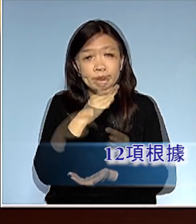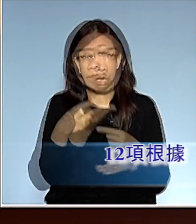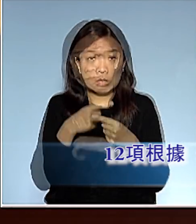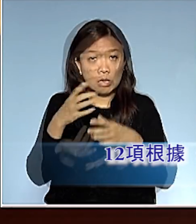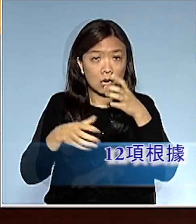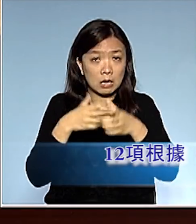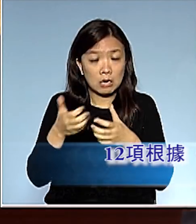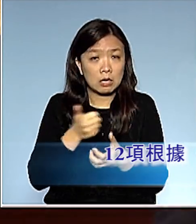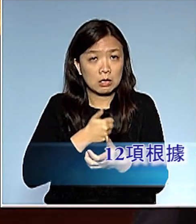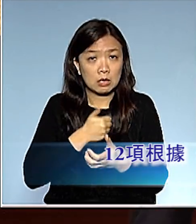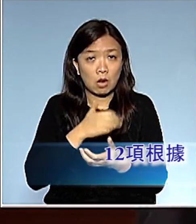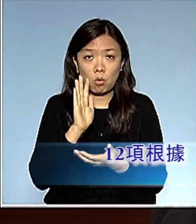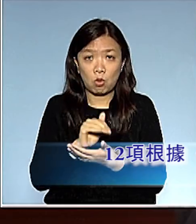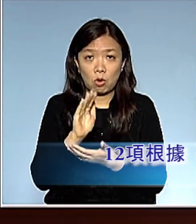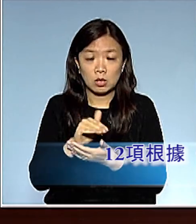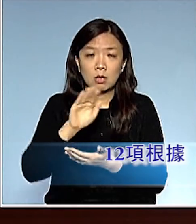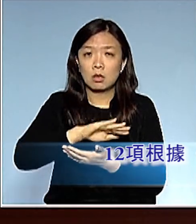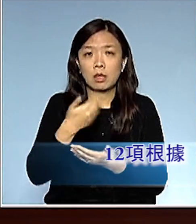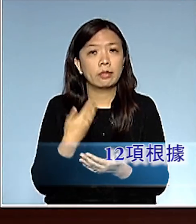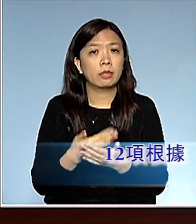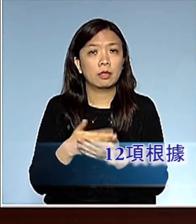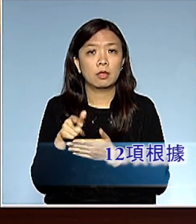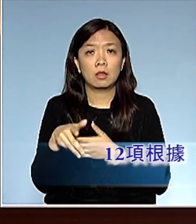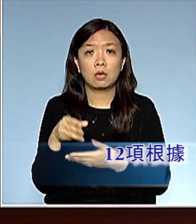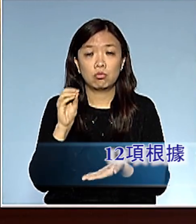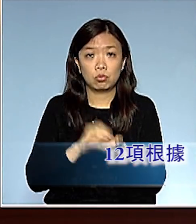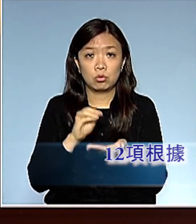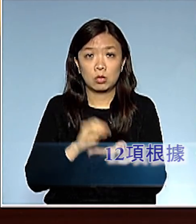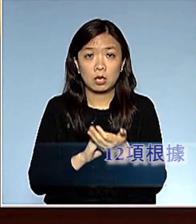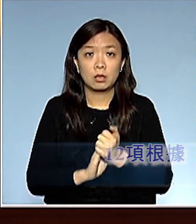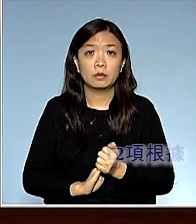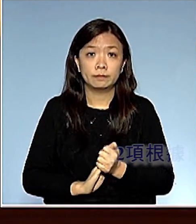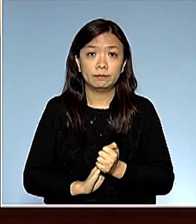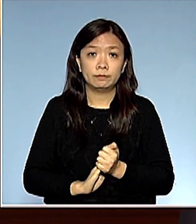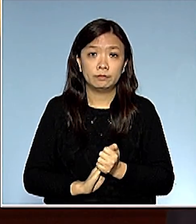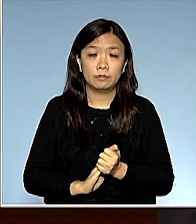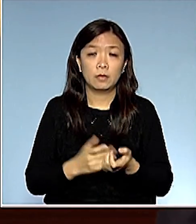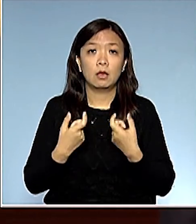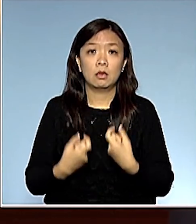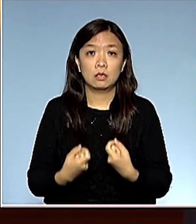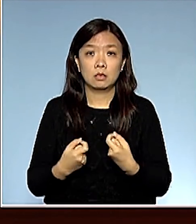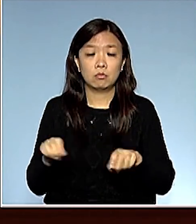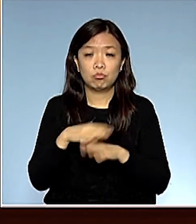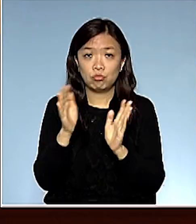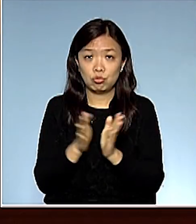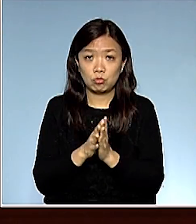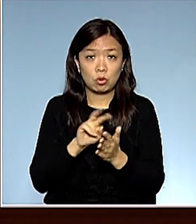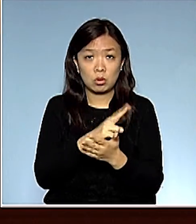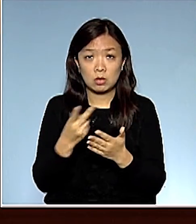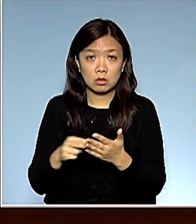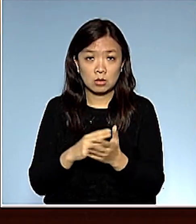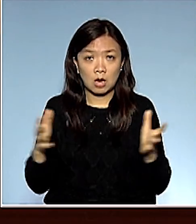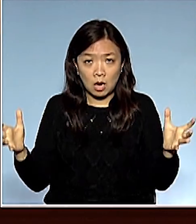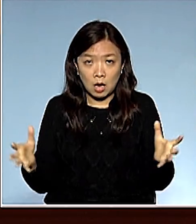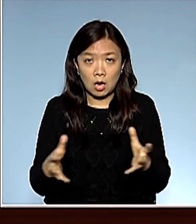要亂咁吠。你做的決定呢，只是將這個所有的修正案全部合併辯